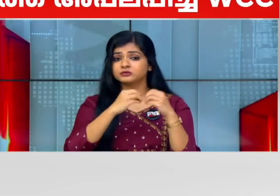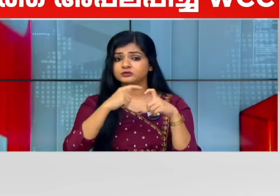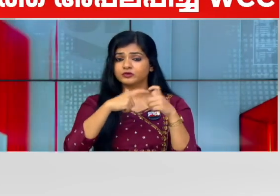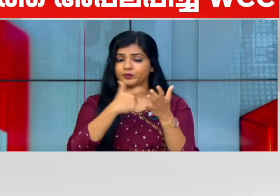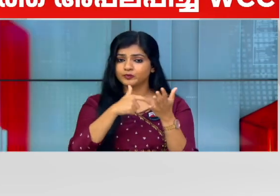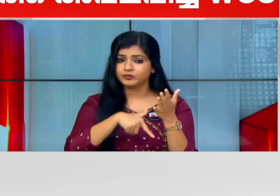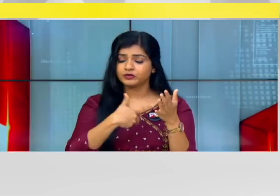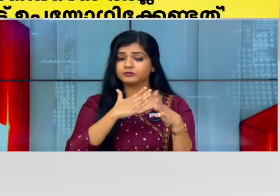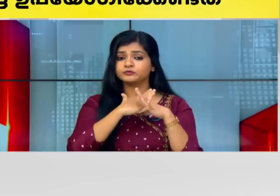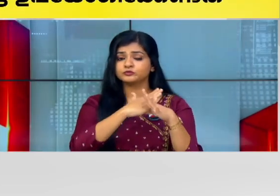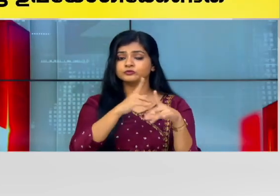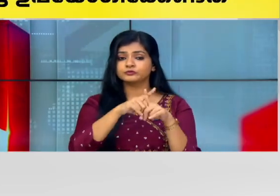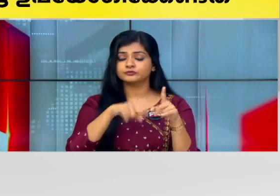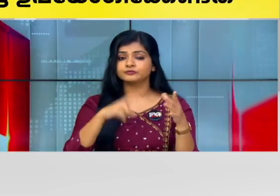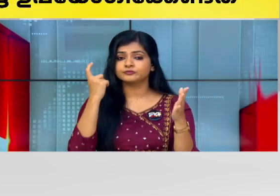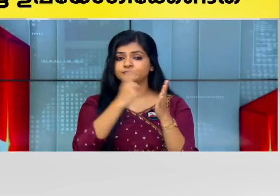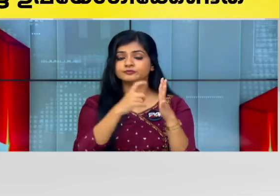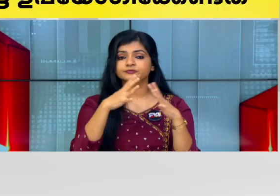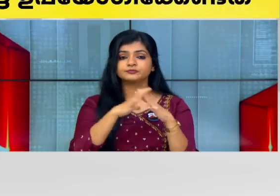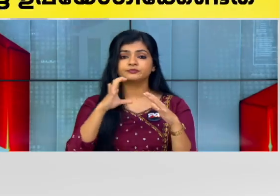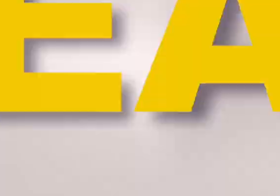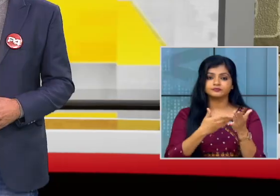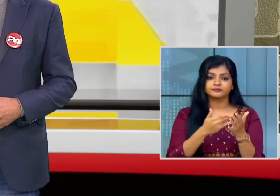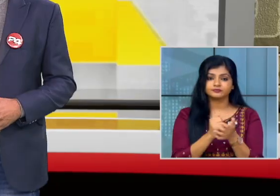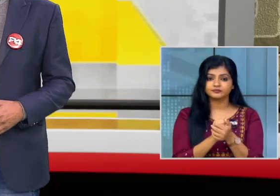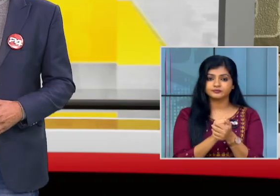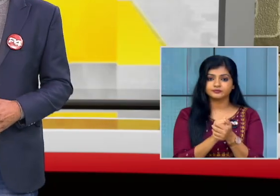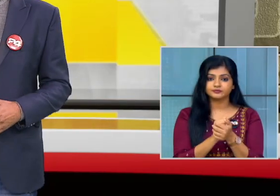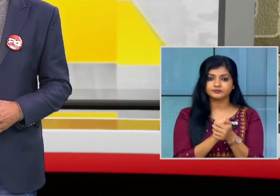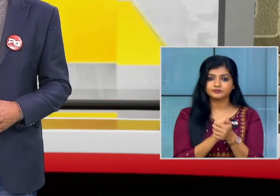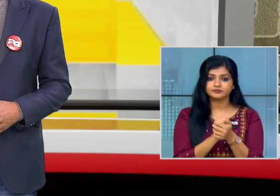ഈ ഒരു കുറിപ്പ് WCC ഇടുന്നത്. എസ് ശ്രീകാന്ത് കൊച്ചിയിൽ നിന്ന്.